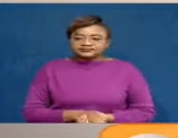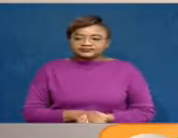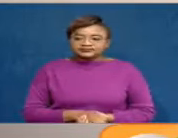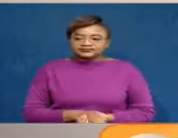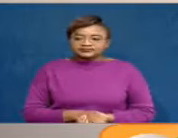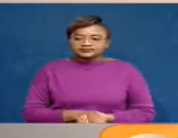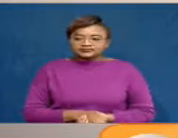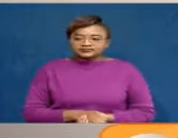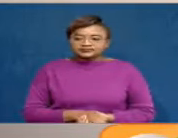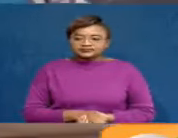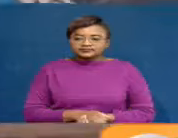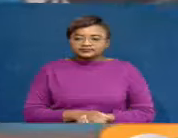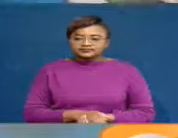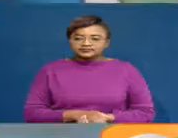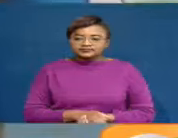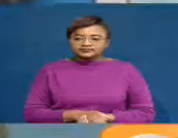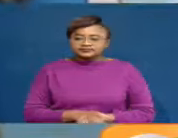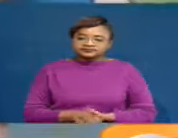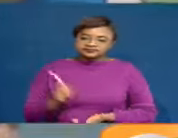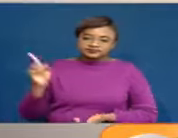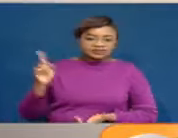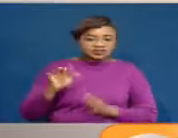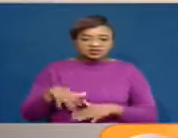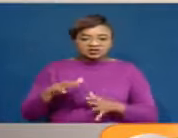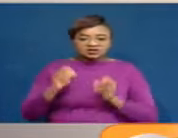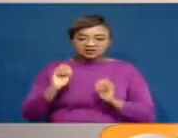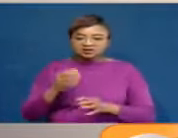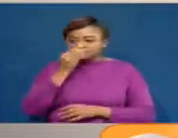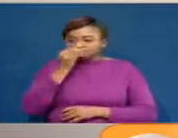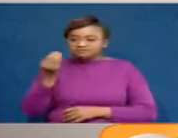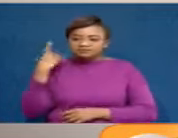Video zikionyesha wakipiga risasi bila ya kujali.